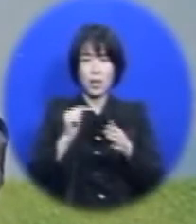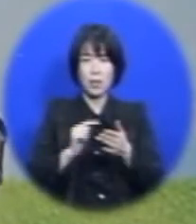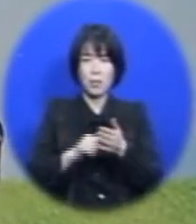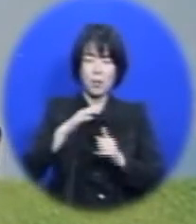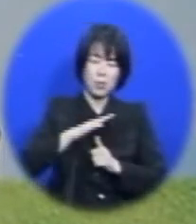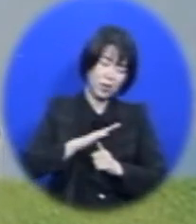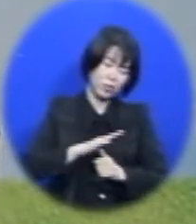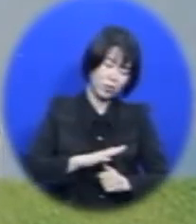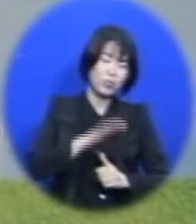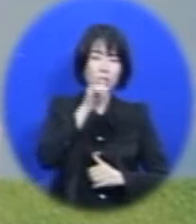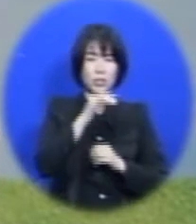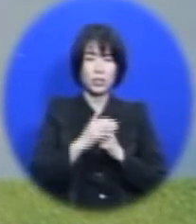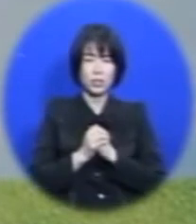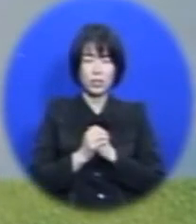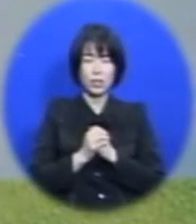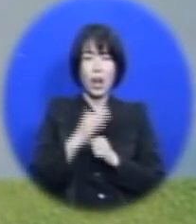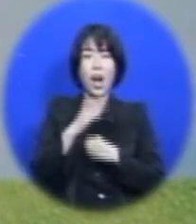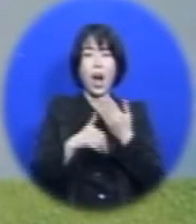됐어요.